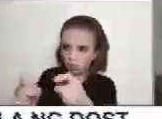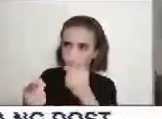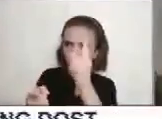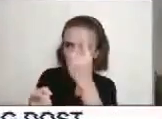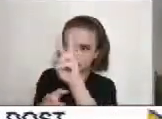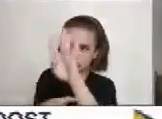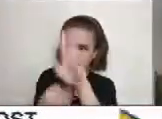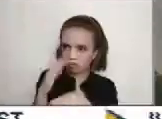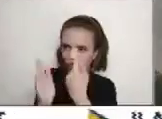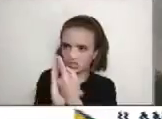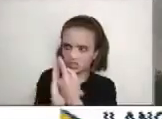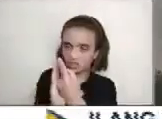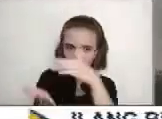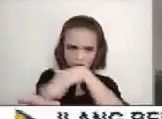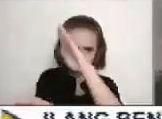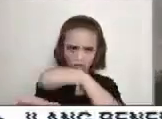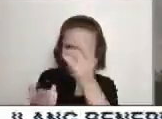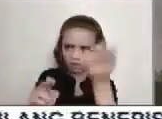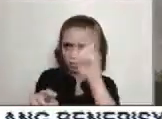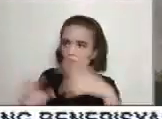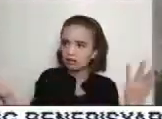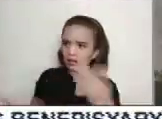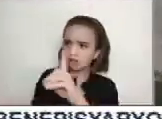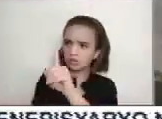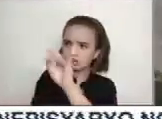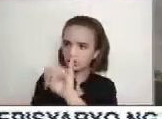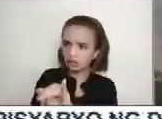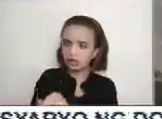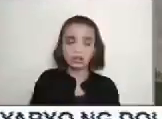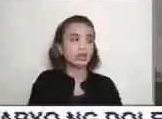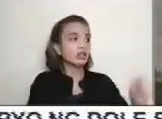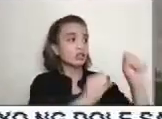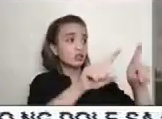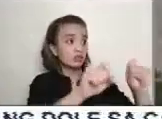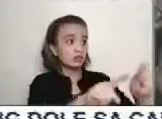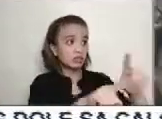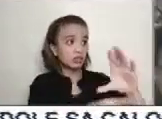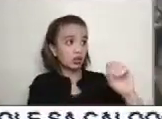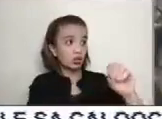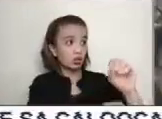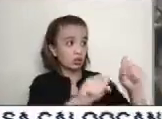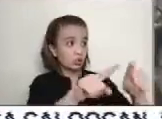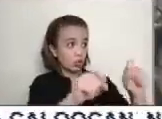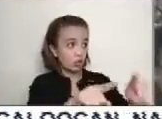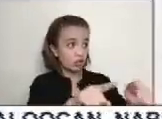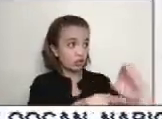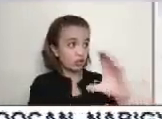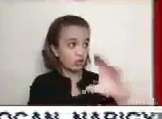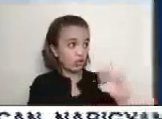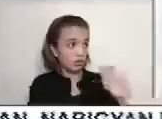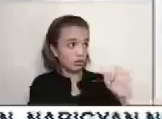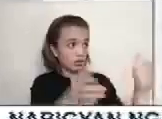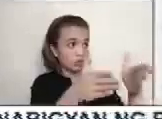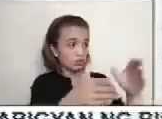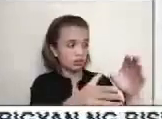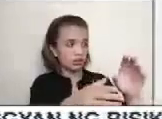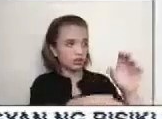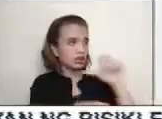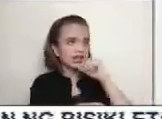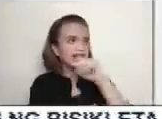hanggang December 31, 2021. Sa ilalim ng alert level 2 ng fuel surcharge matrix, ang mga airlines at